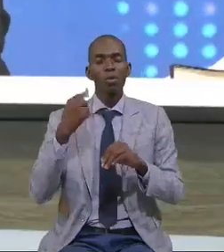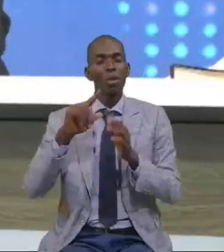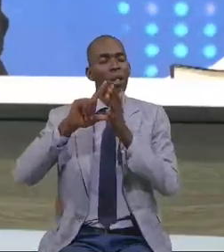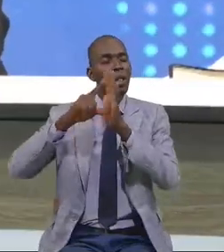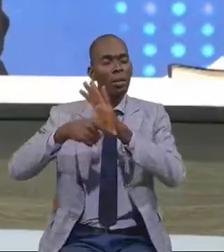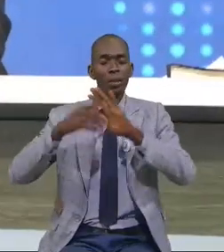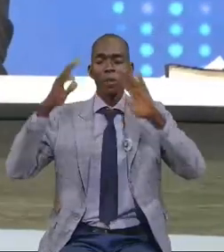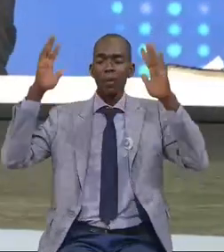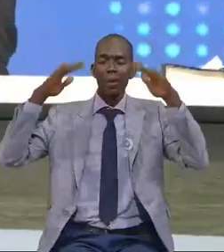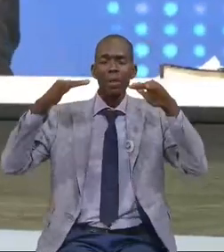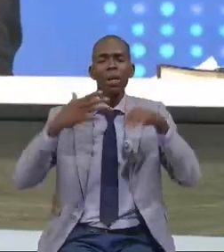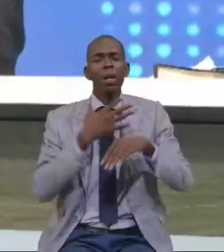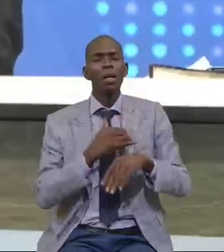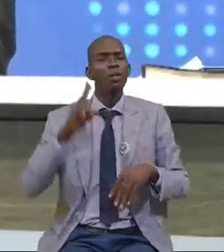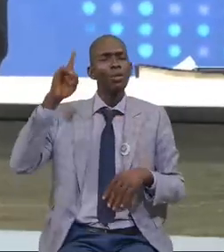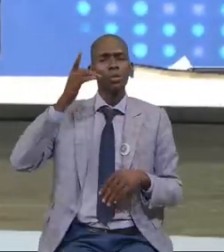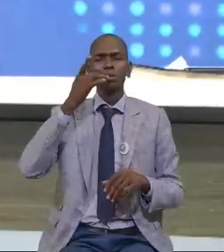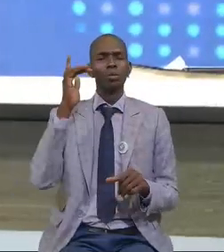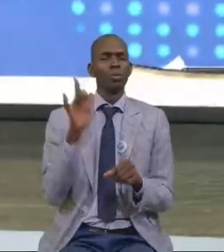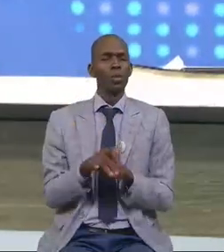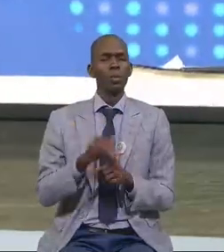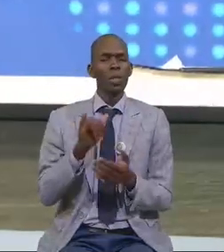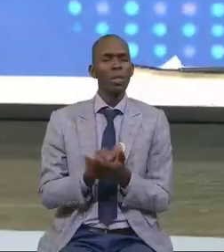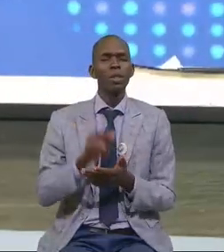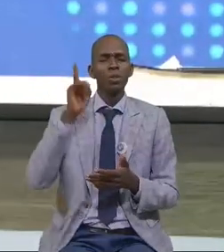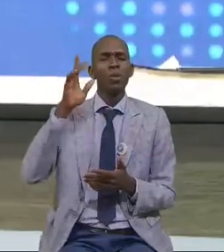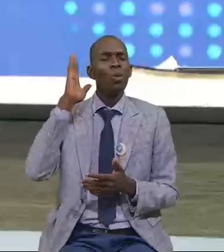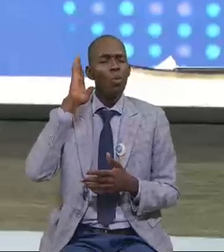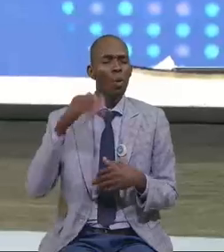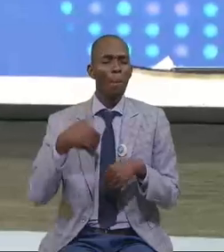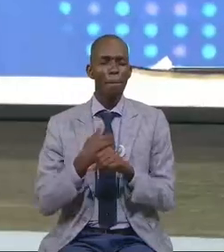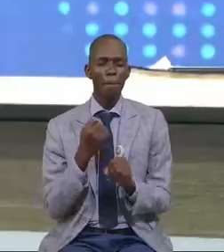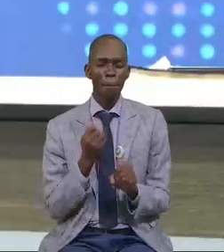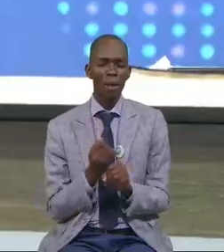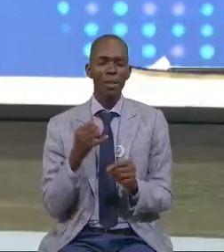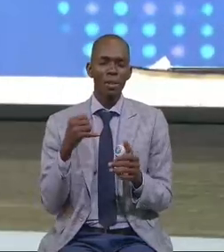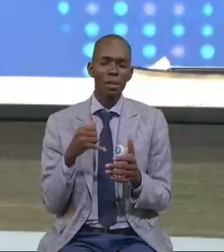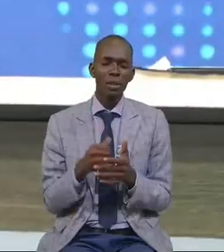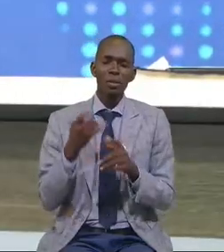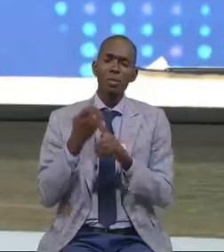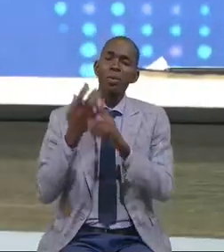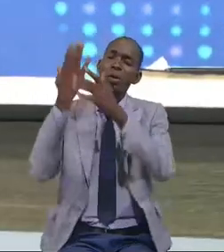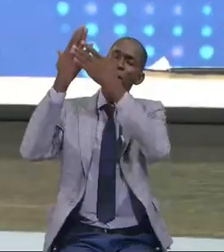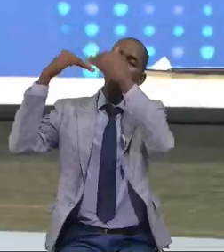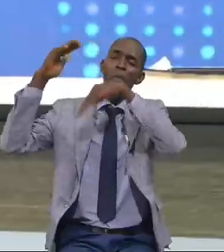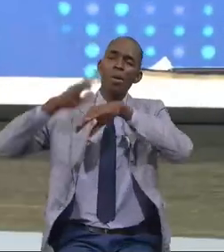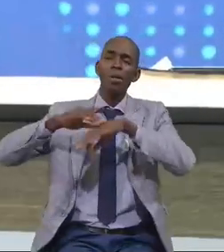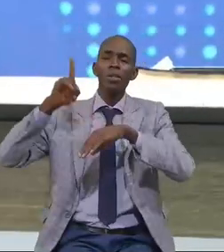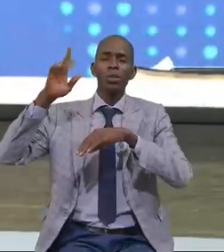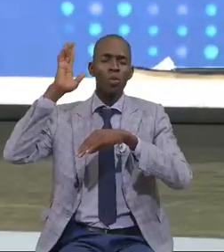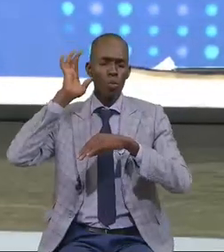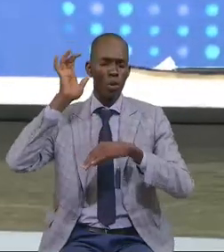du printemps. Et tu as dit que tu l'enverras depuis les cieux et que